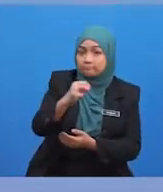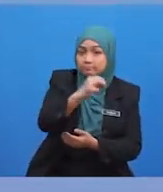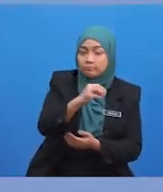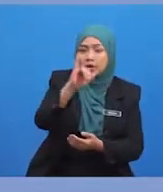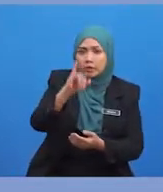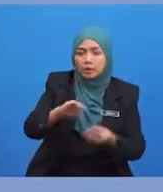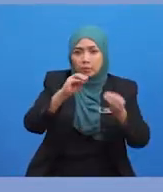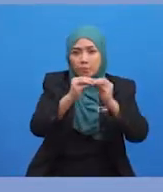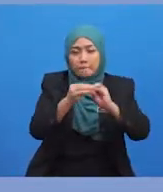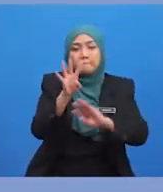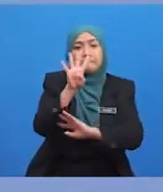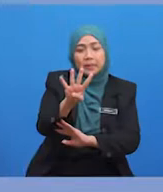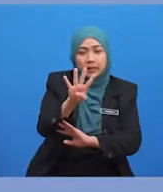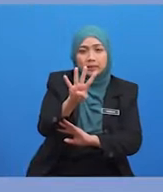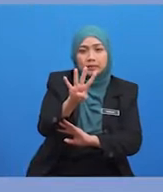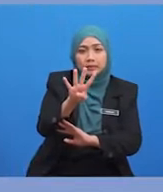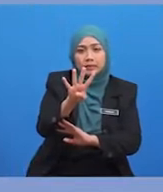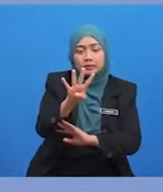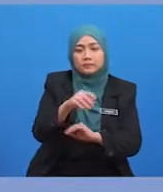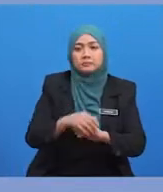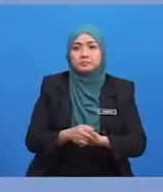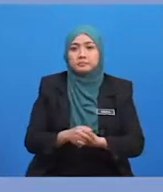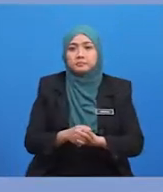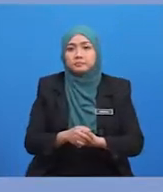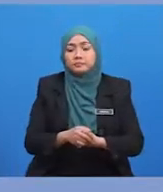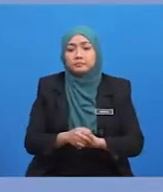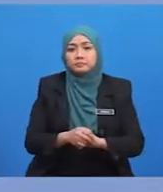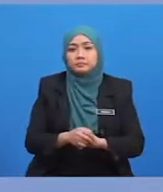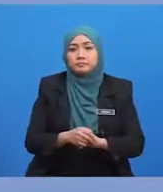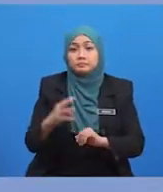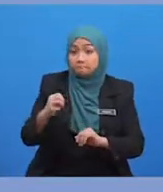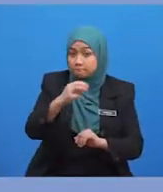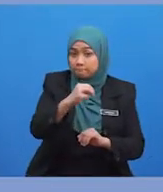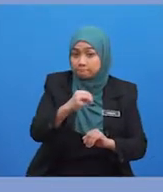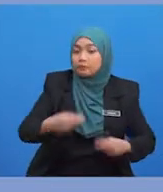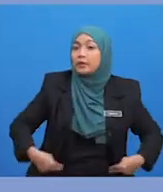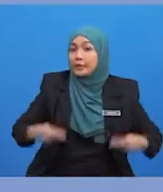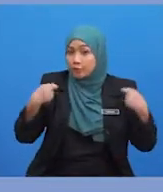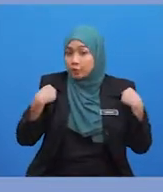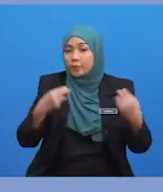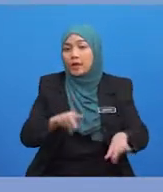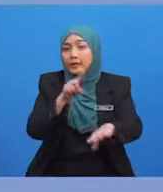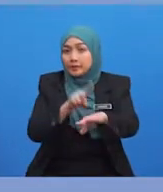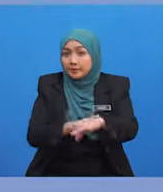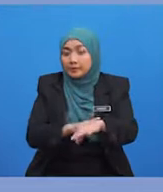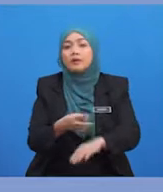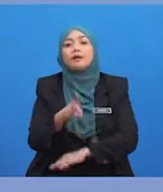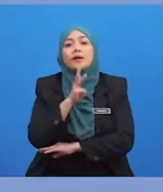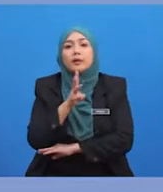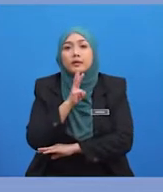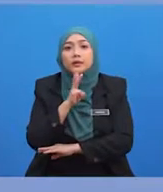tasik. Contoh protozoa adalah amoeba dan